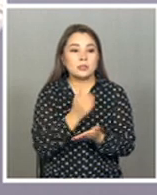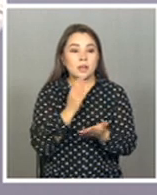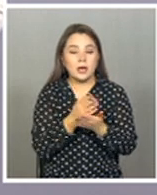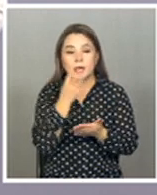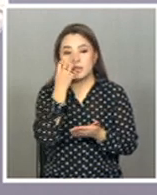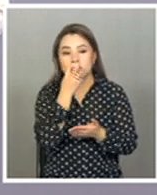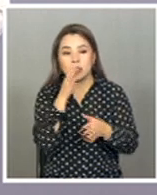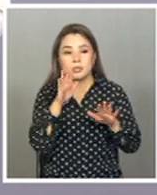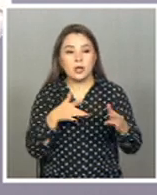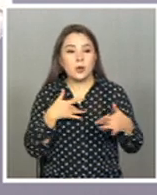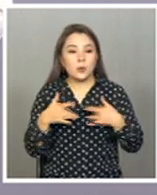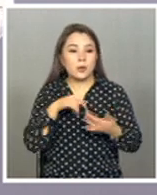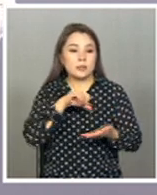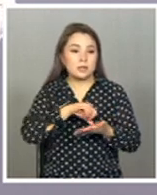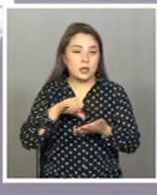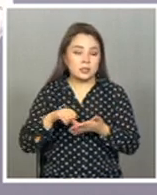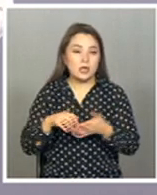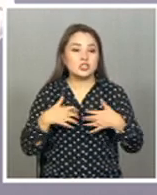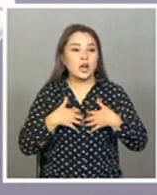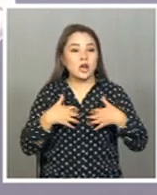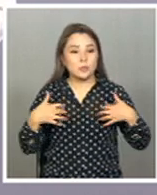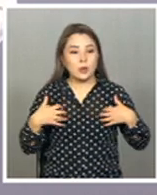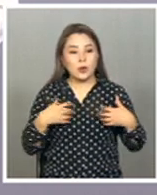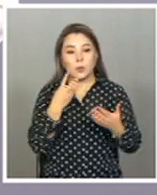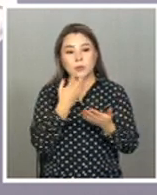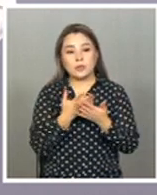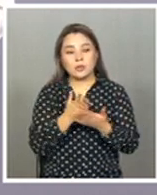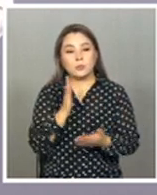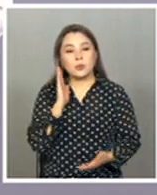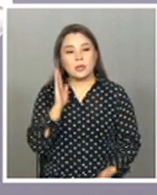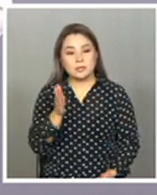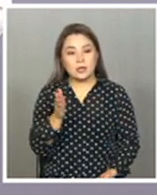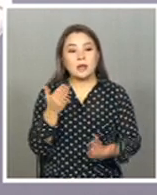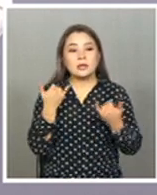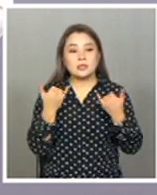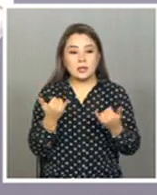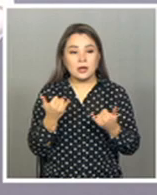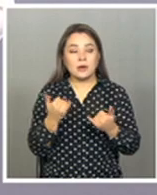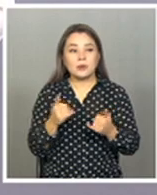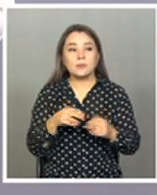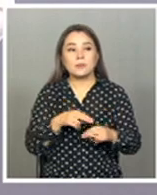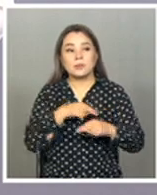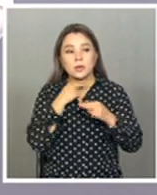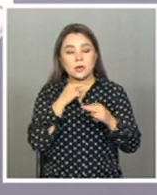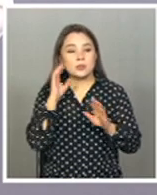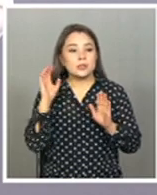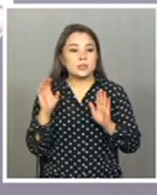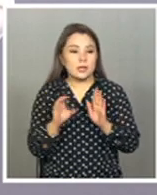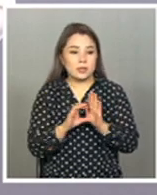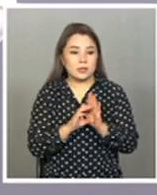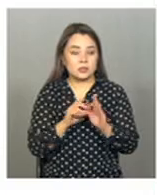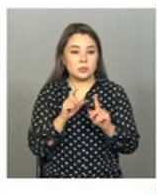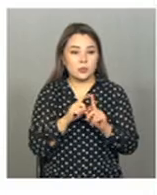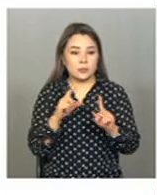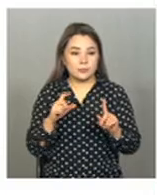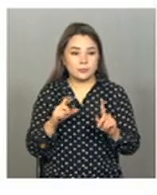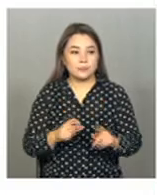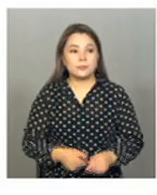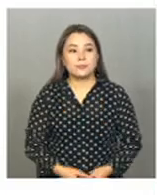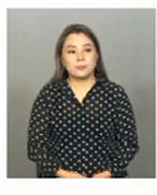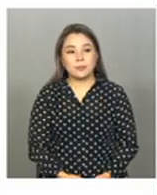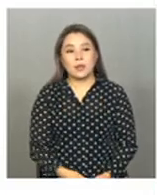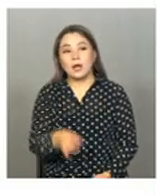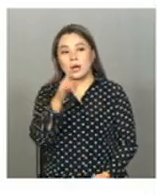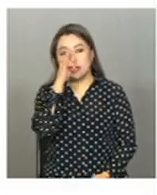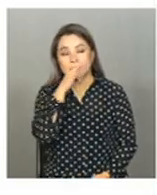өнер көрсеткен жануарды көретін боласыздар. Олай болса, мәтінді мұқият тыңдаңыздар. Қазақ